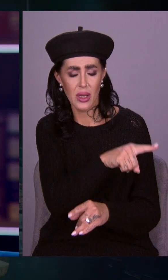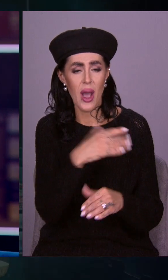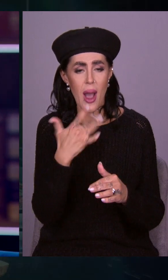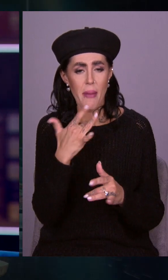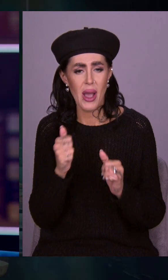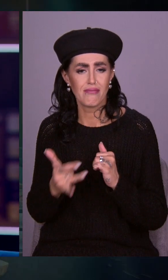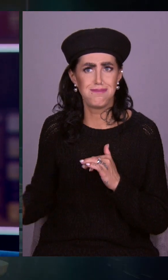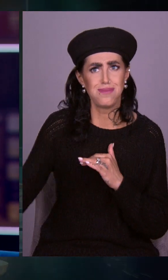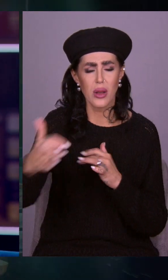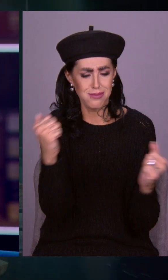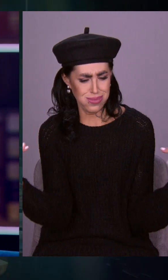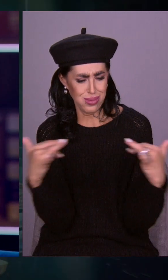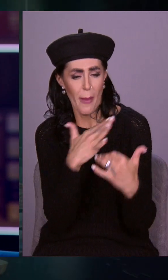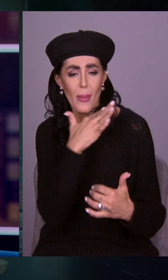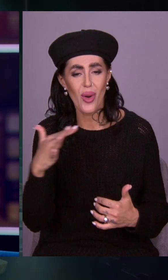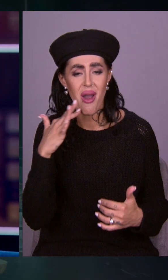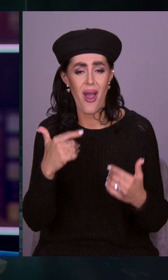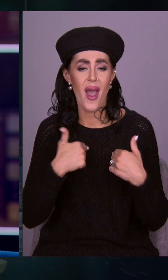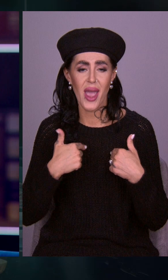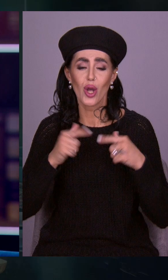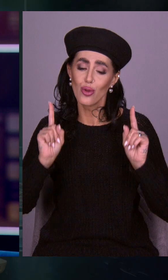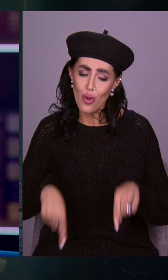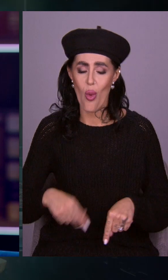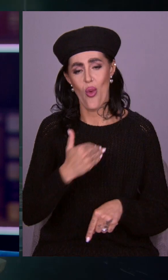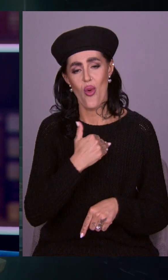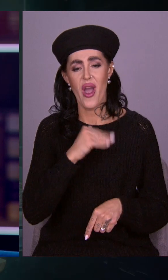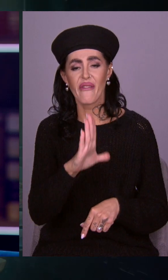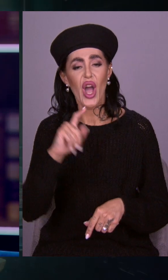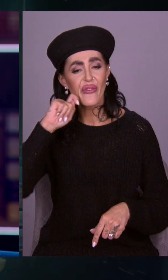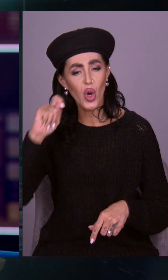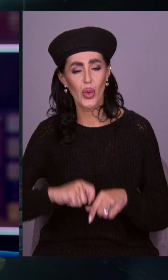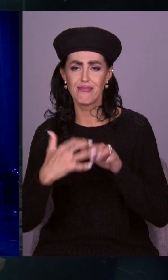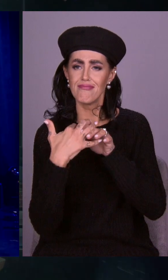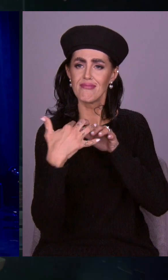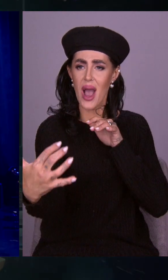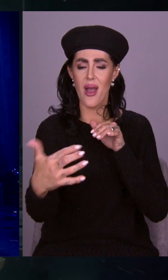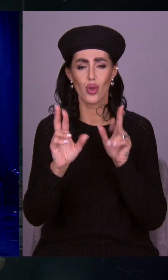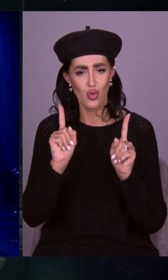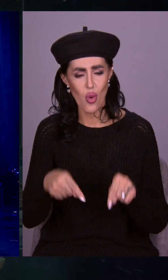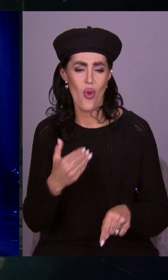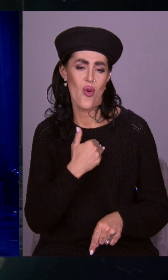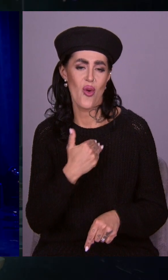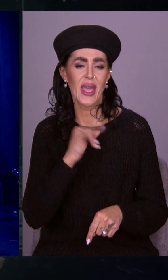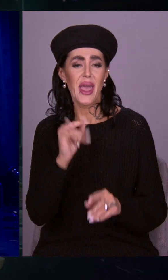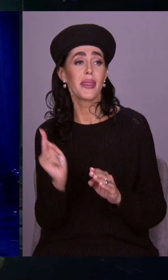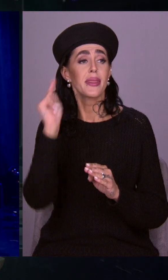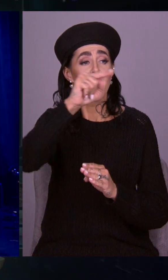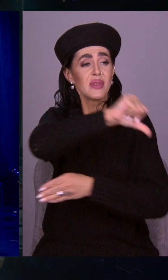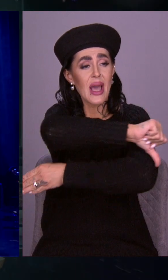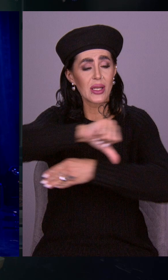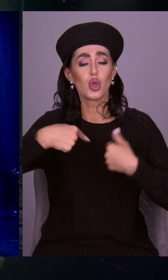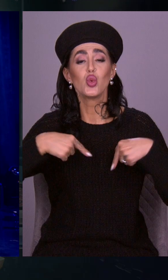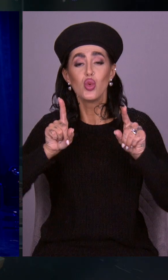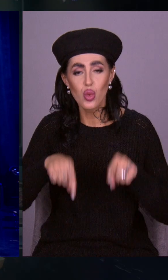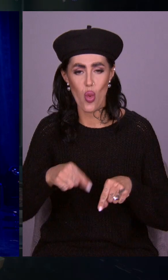я би хотіла насамперед, аби українська бандура зібрала стадіон в Україні, принаймні. О, потім вже за кордоном. Це було би супер, це було б першою сходинкою.